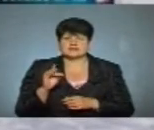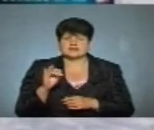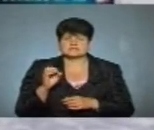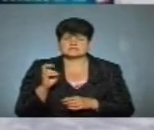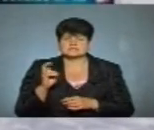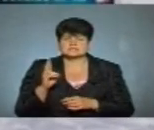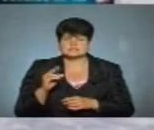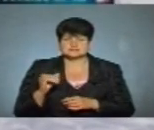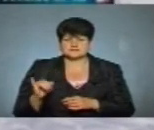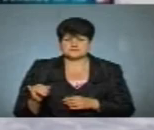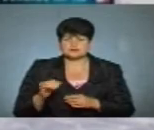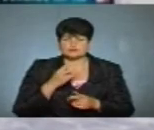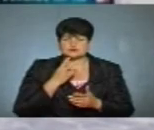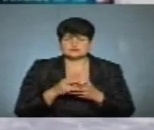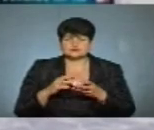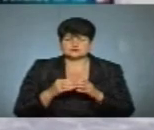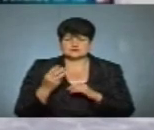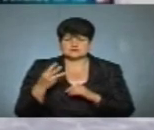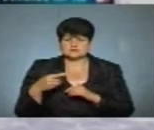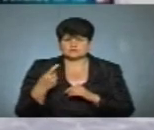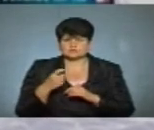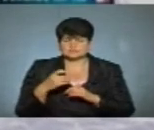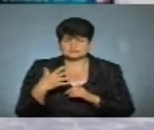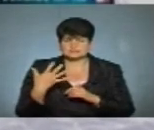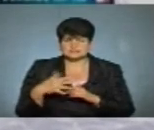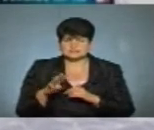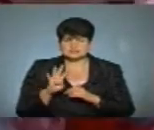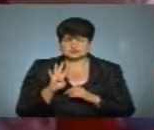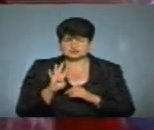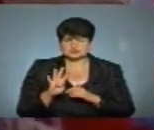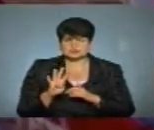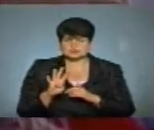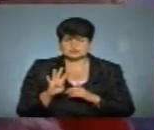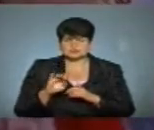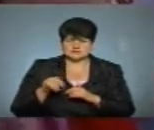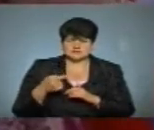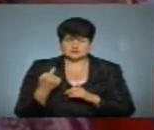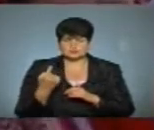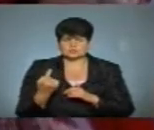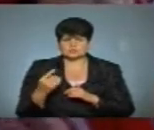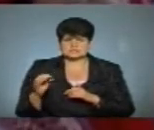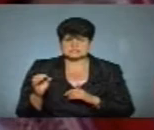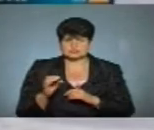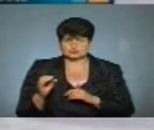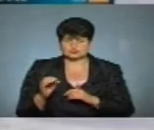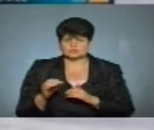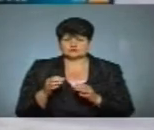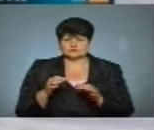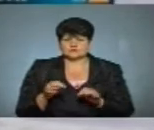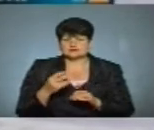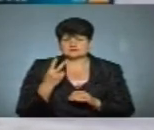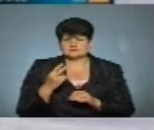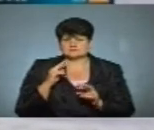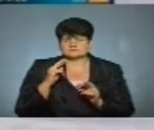Естерсунді. Він показав результат 31 хвилину 54 і 1 цілу секунди, допустившись